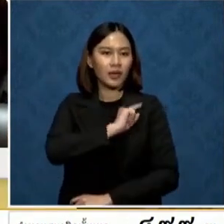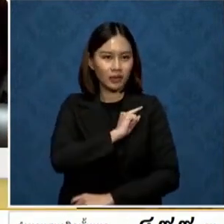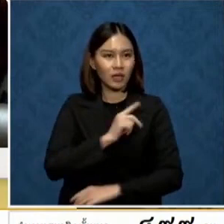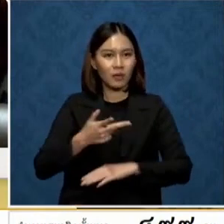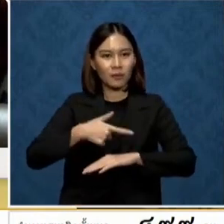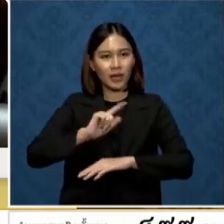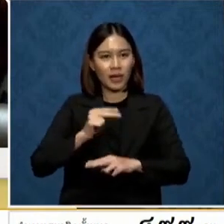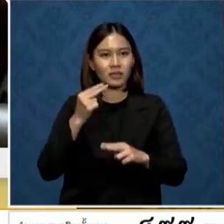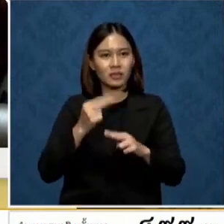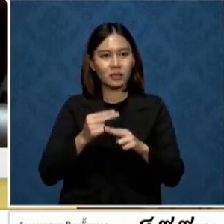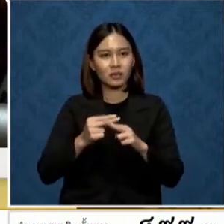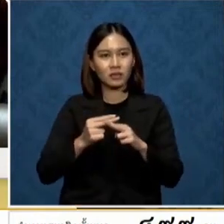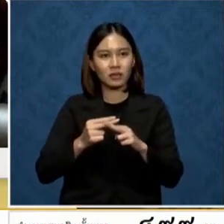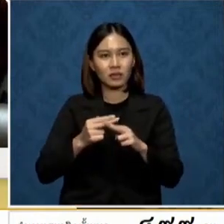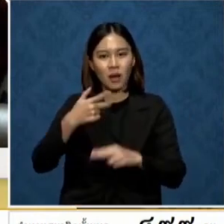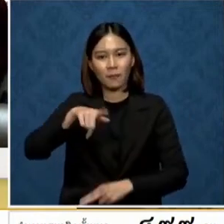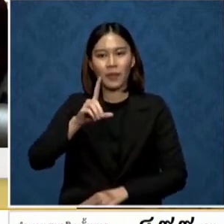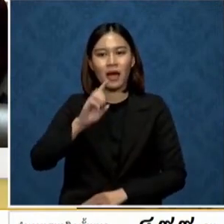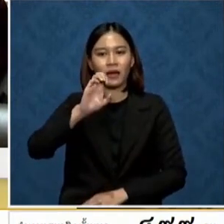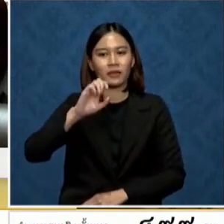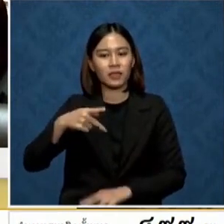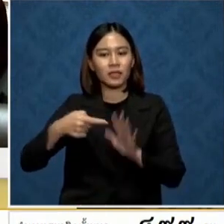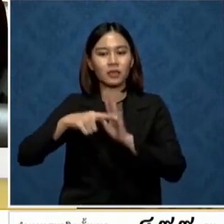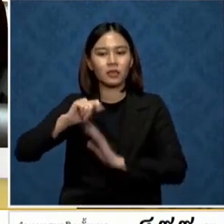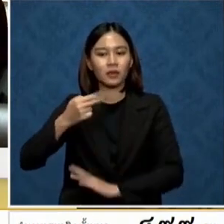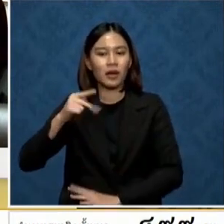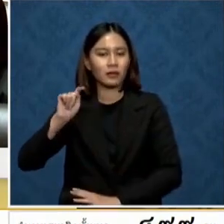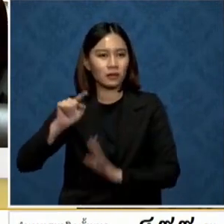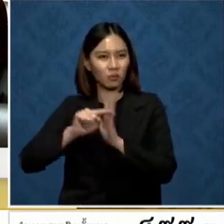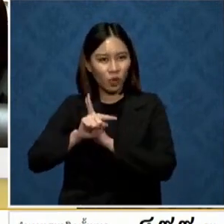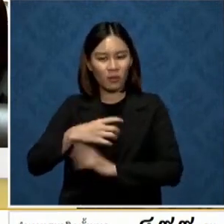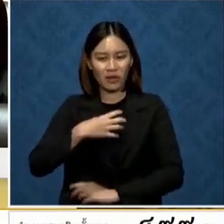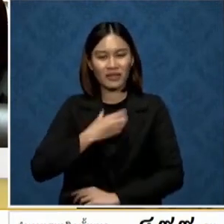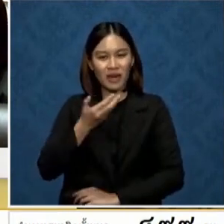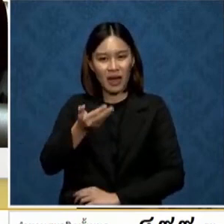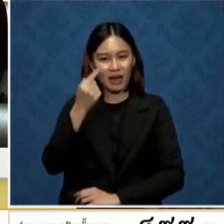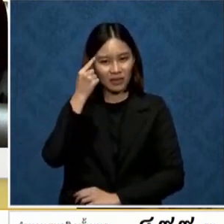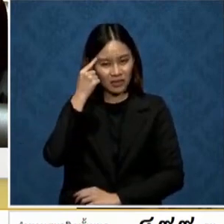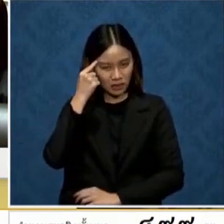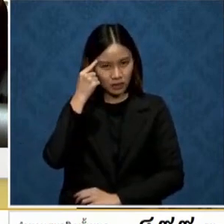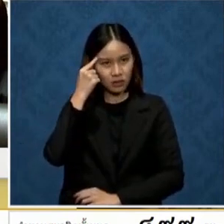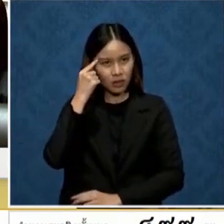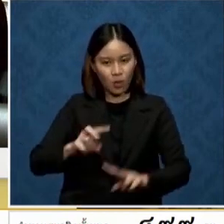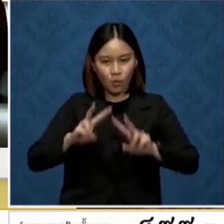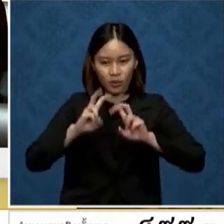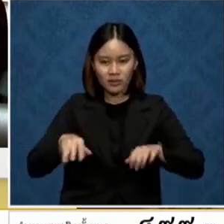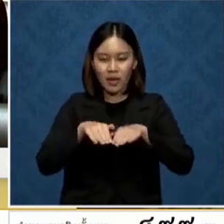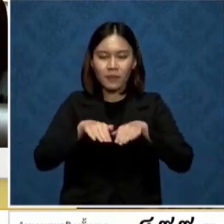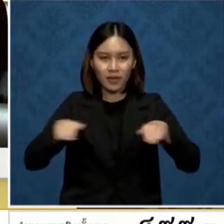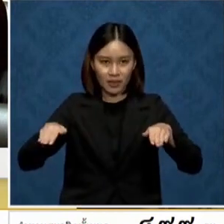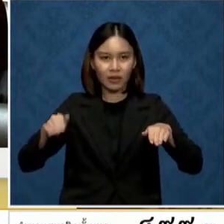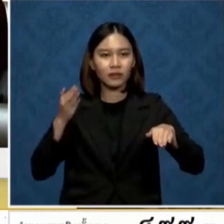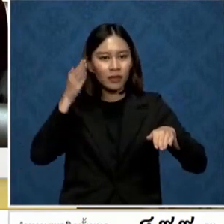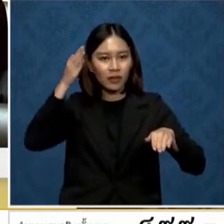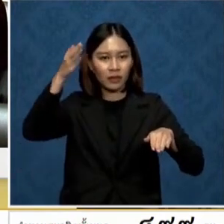ประธานชื่อท่าท่านปฏิพัฒน์สันติภาดานะครับผมอยากให้ท่านวินิจฉัยอย่างเป็นบรรทัดฐานใน